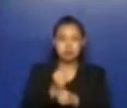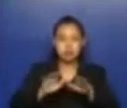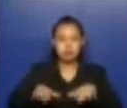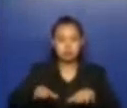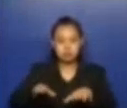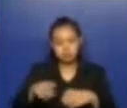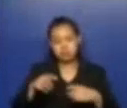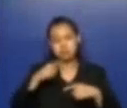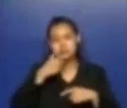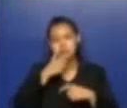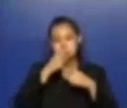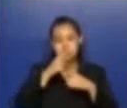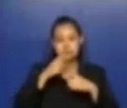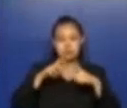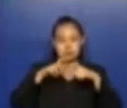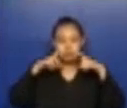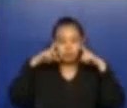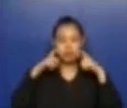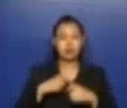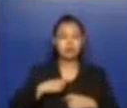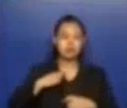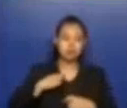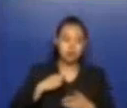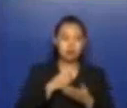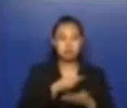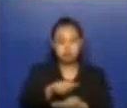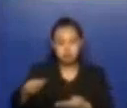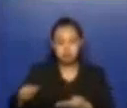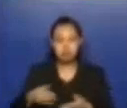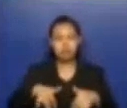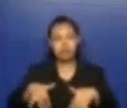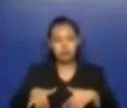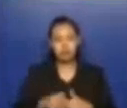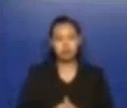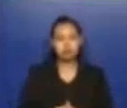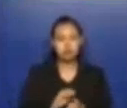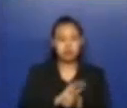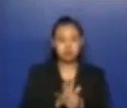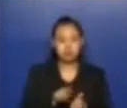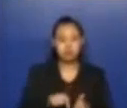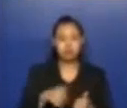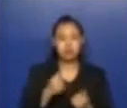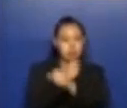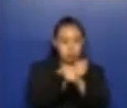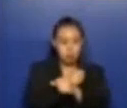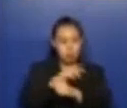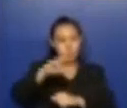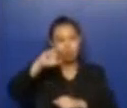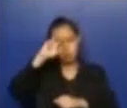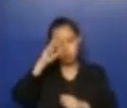กจ่ายให้พี่น้องประชาชนจนทำให้สถานการณ์โควิด-19 ในการป้องกันโรคทำ